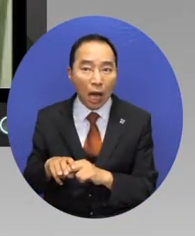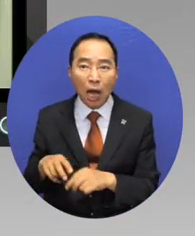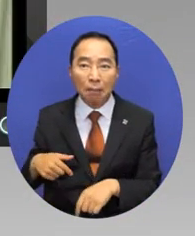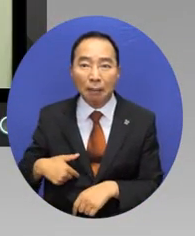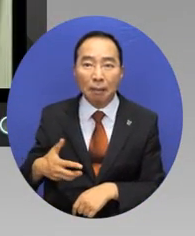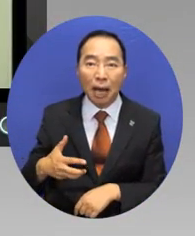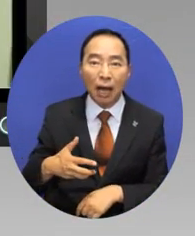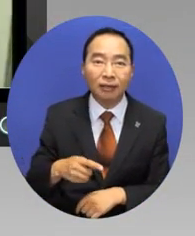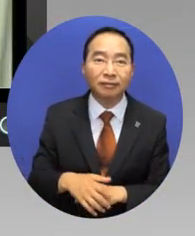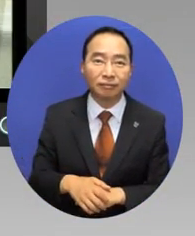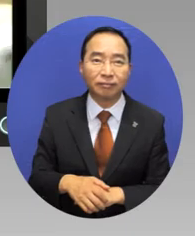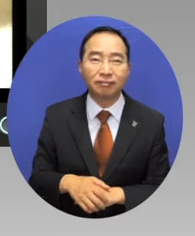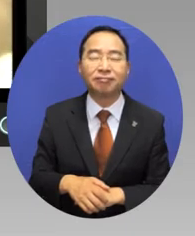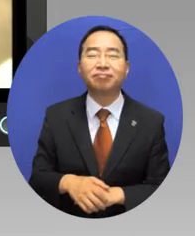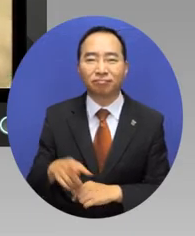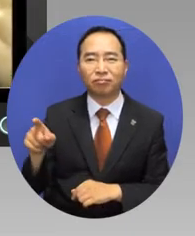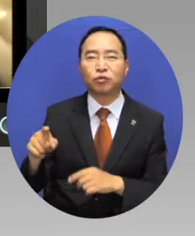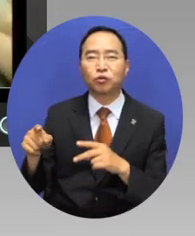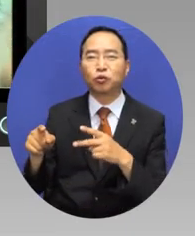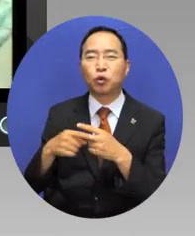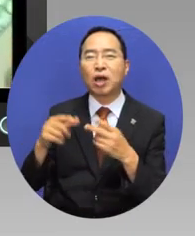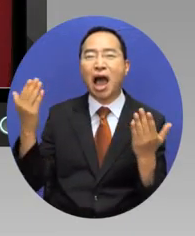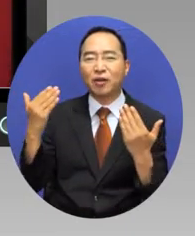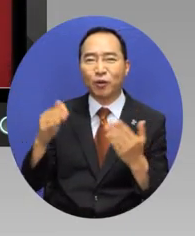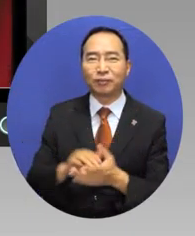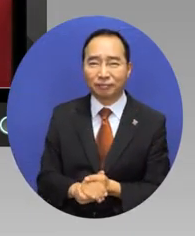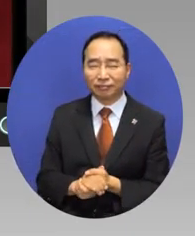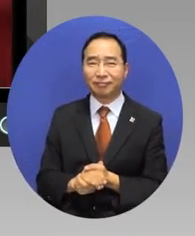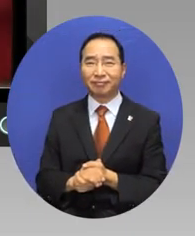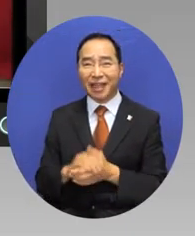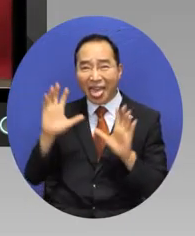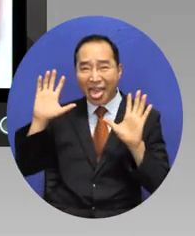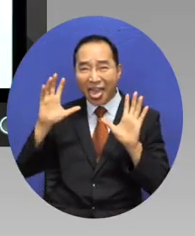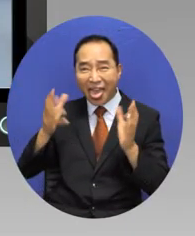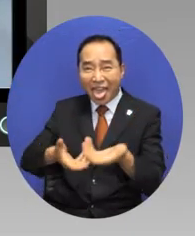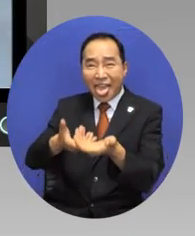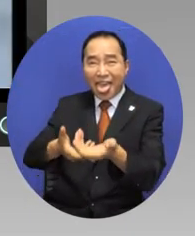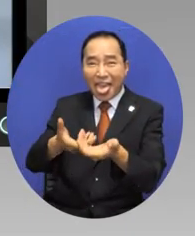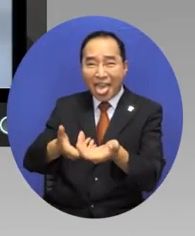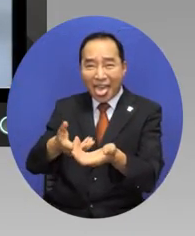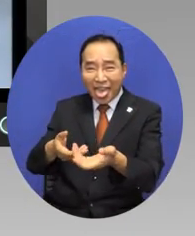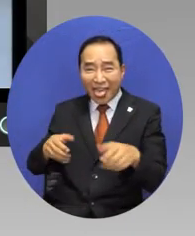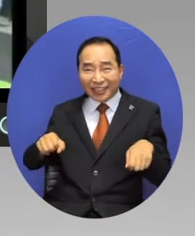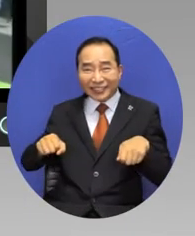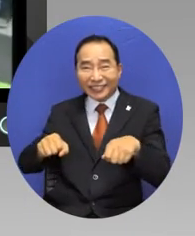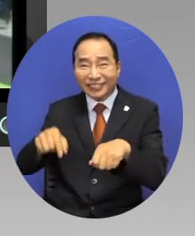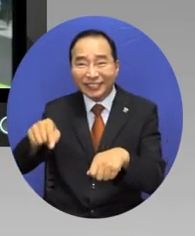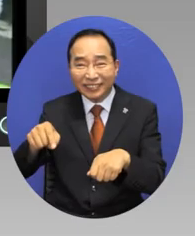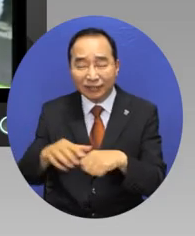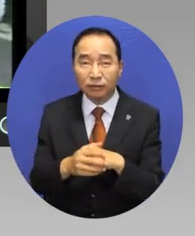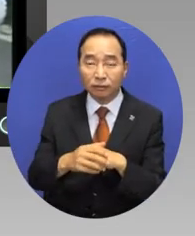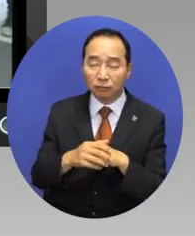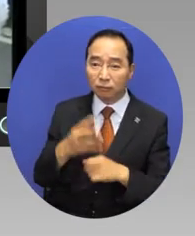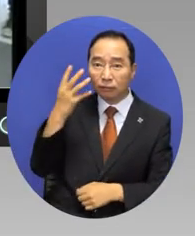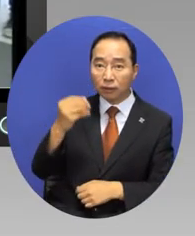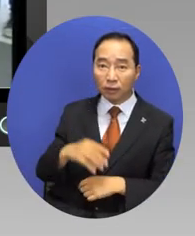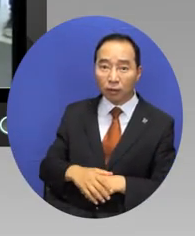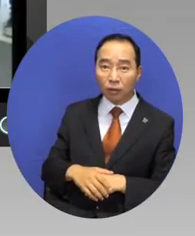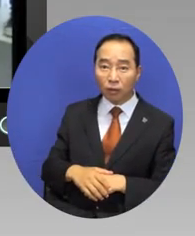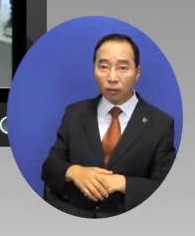한 초등학교 교실. 유모차에 탄 아기가 들어옵니다. 눈이 휘둥그레진 아이들. 아기의 발을